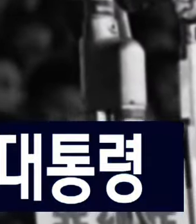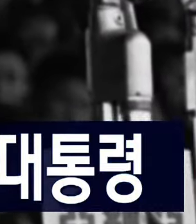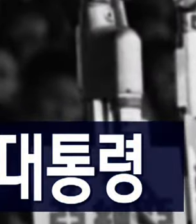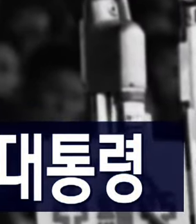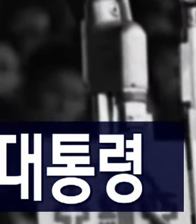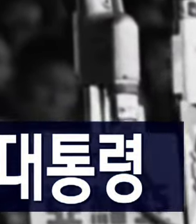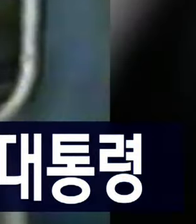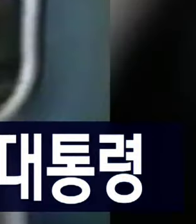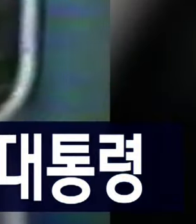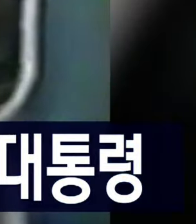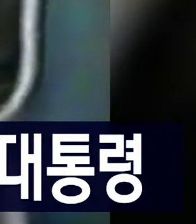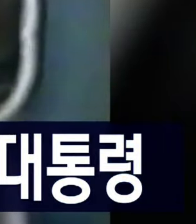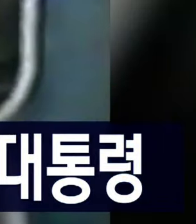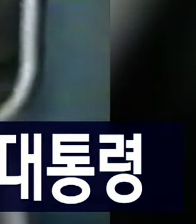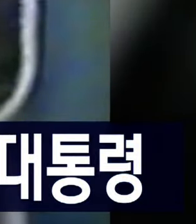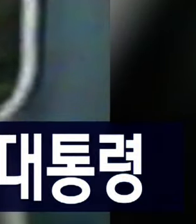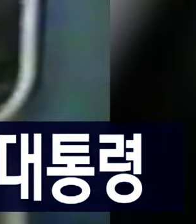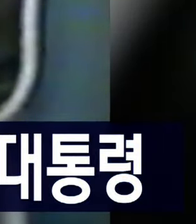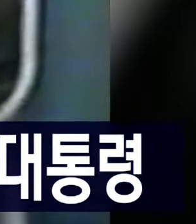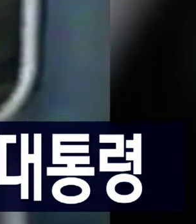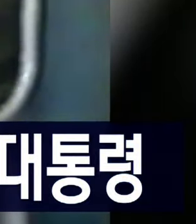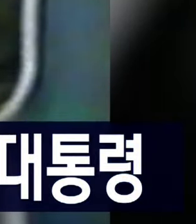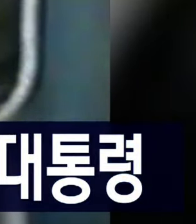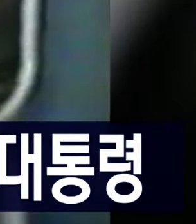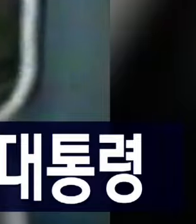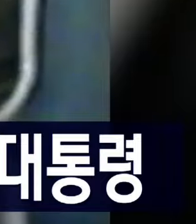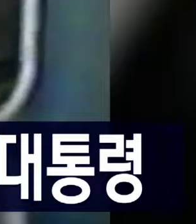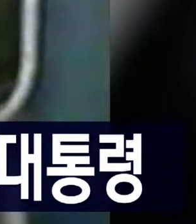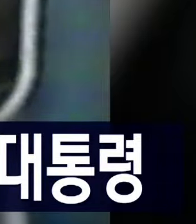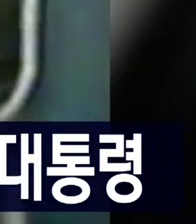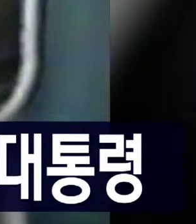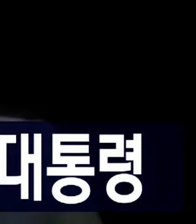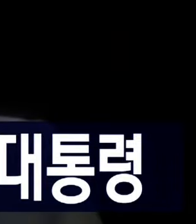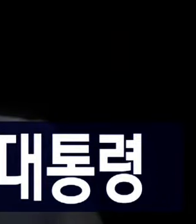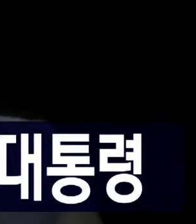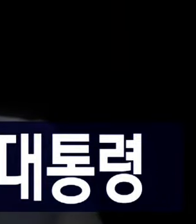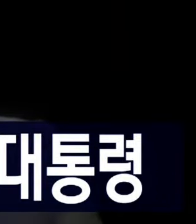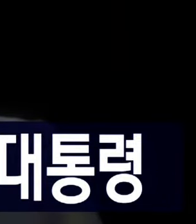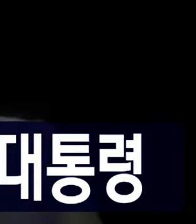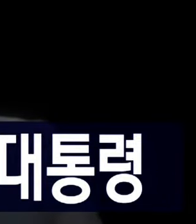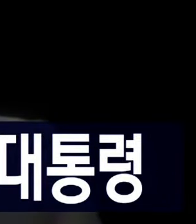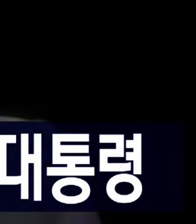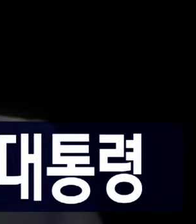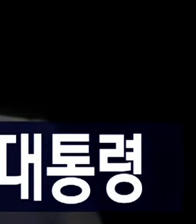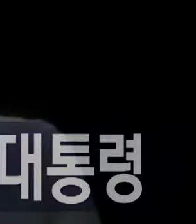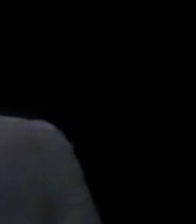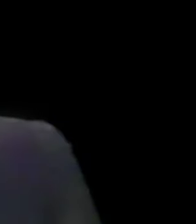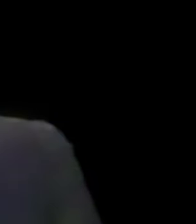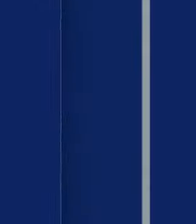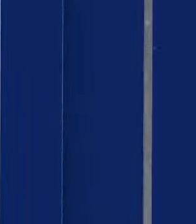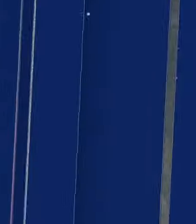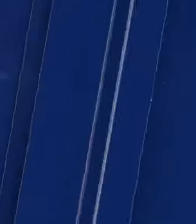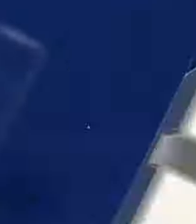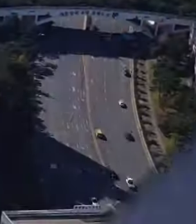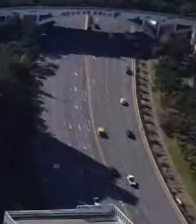올해는 김대중 전 대통령 탄생 100주년입니다. 세계 외교 전문가들은 DJ를 어떻게 평가하고 있는지 들어봤습니다.